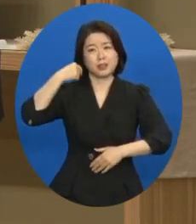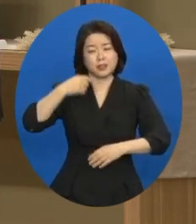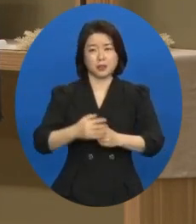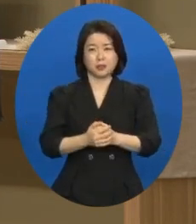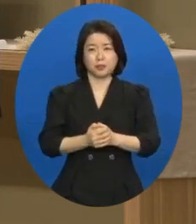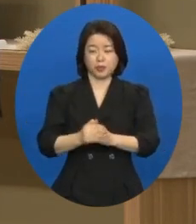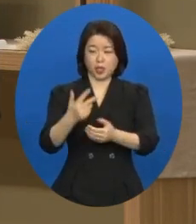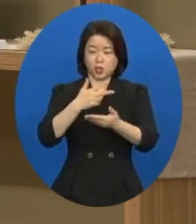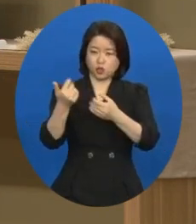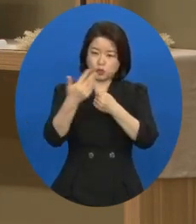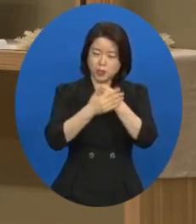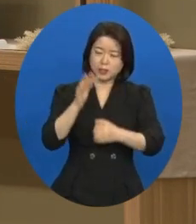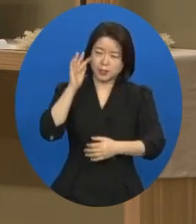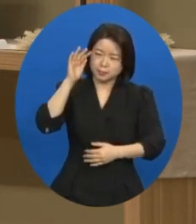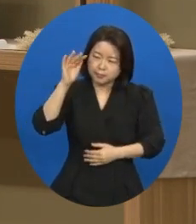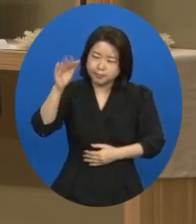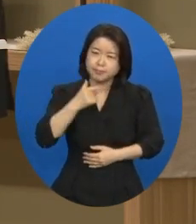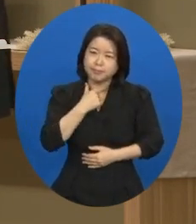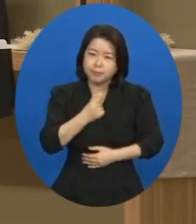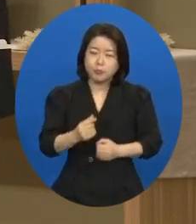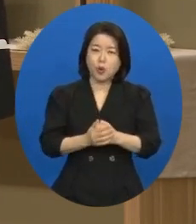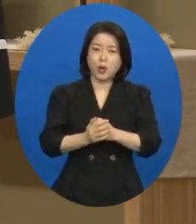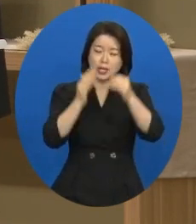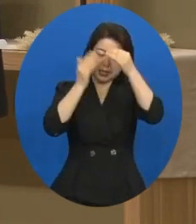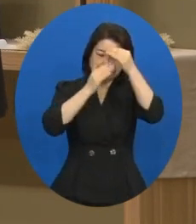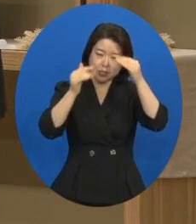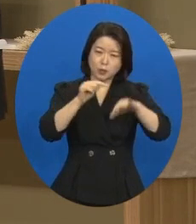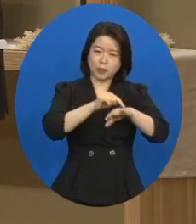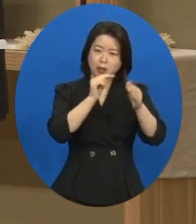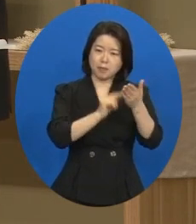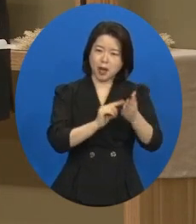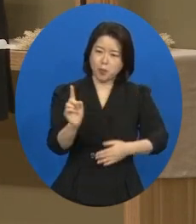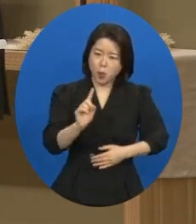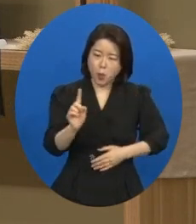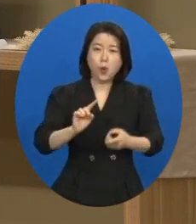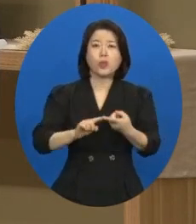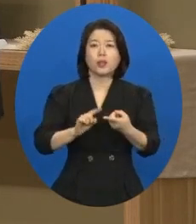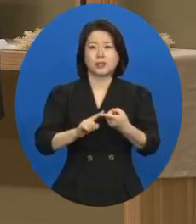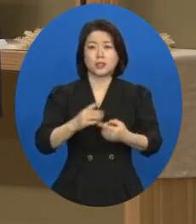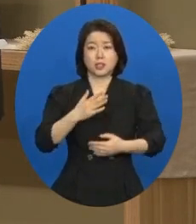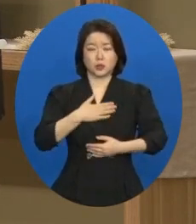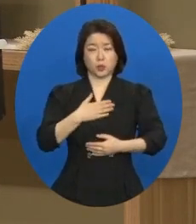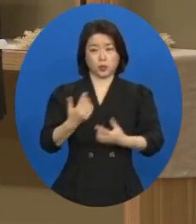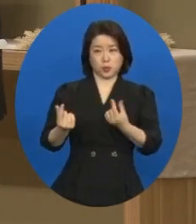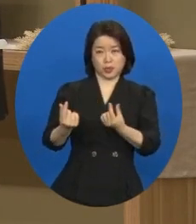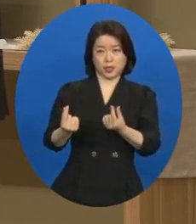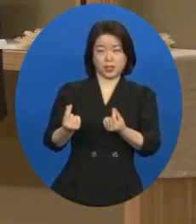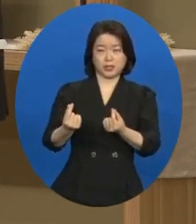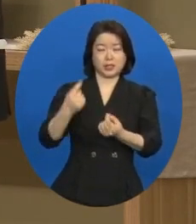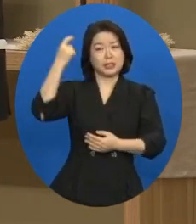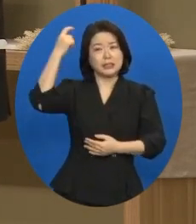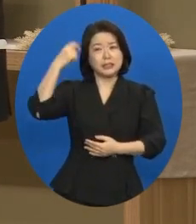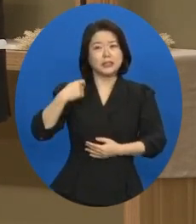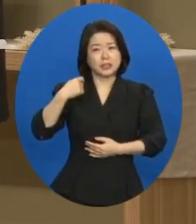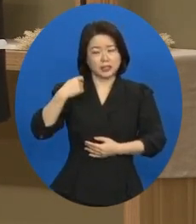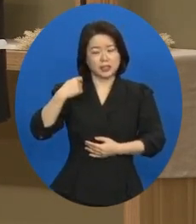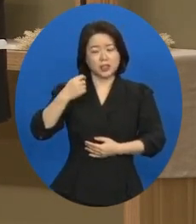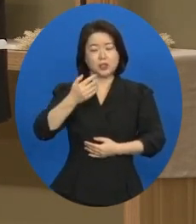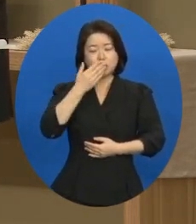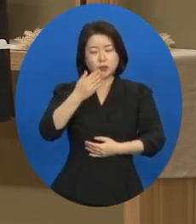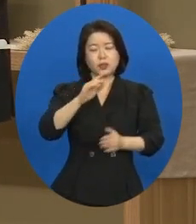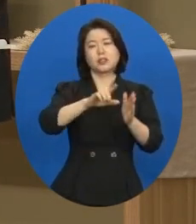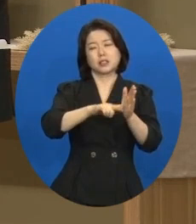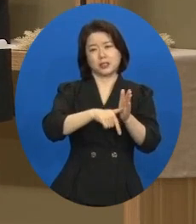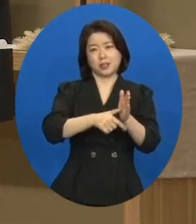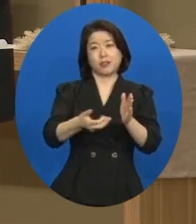주님의 은혜를 사모하는 성도들의 심정이 어떤지 저도 같이 느껴볼 수 있는 시간이 되었습니다.